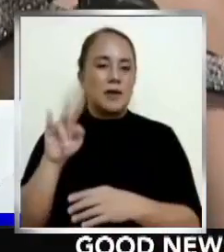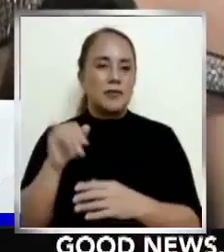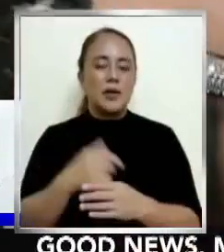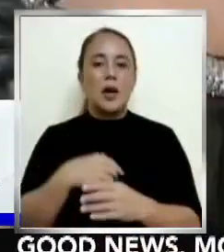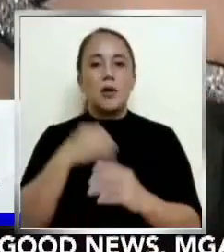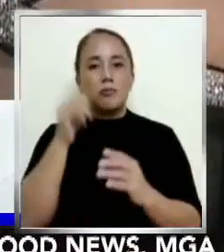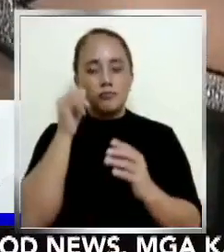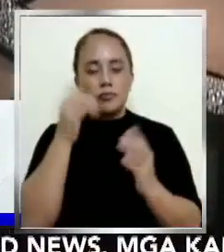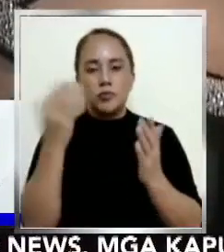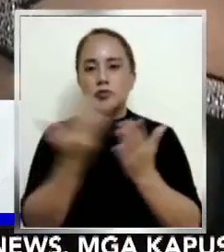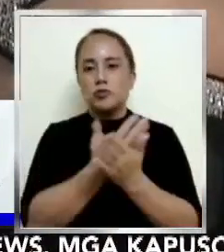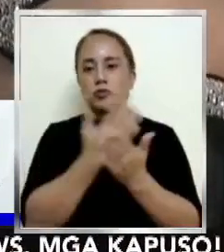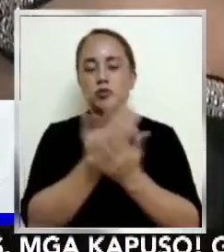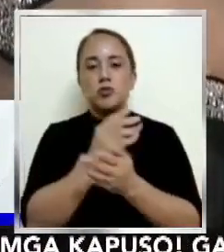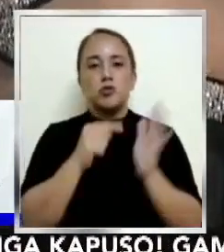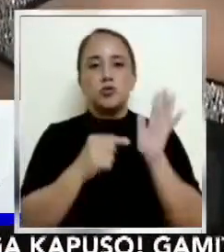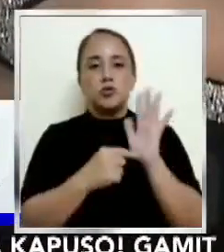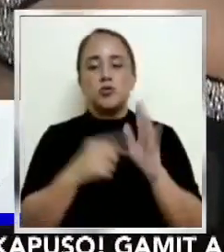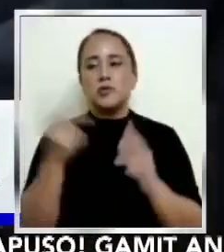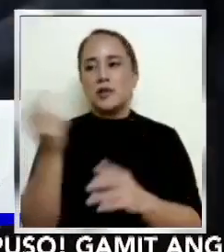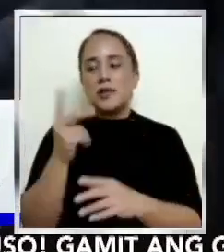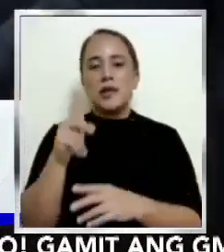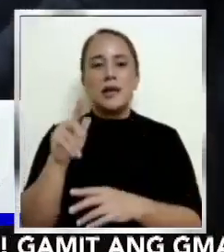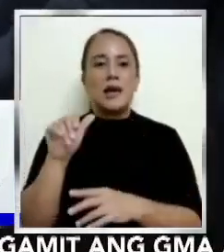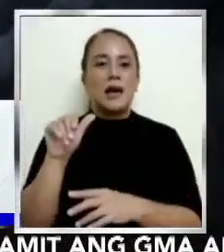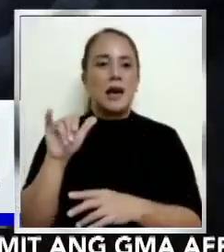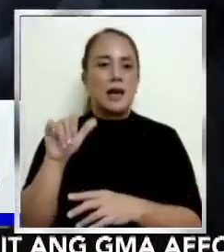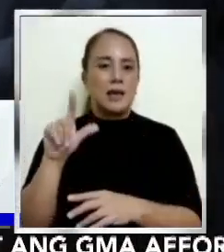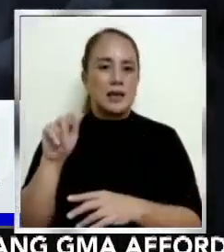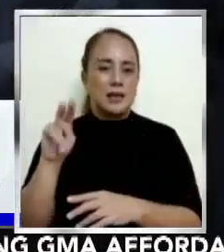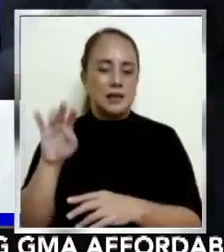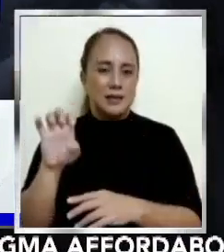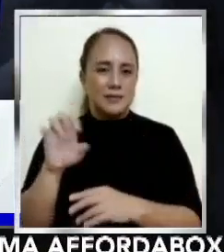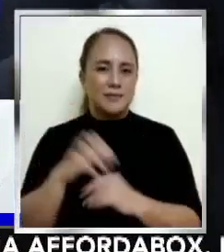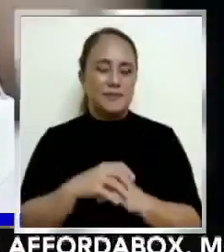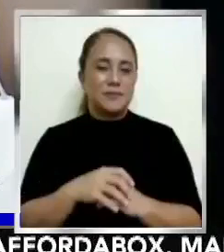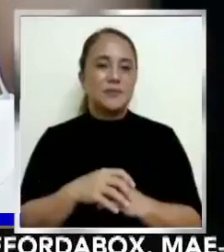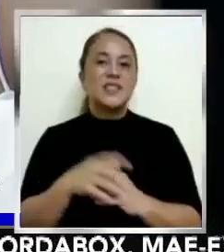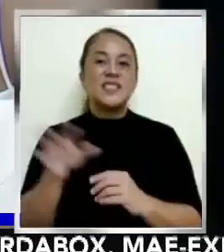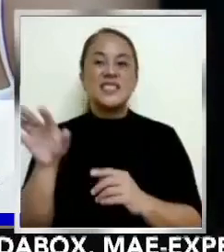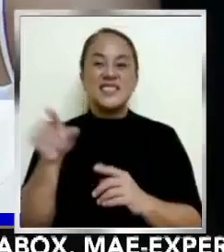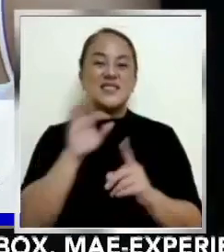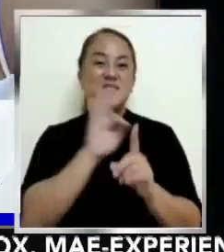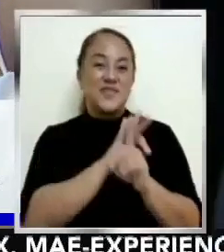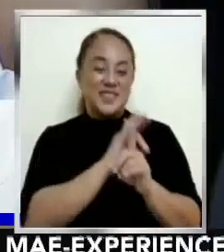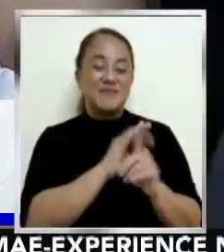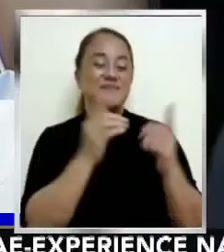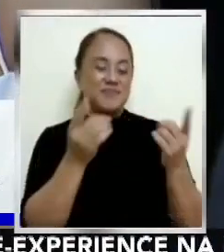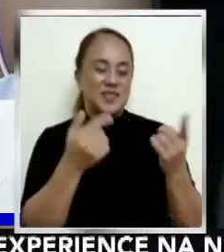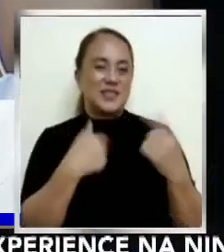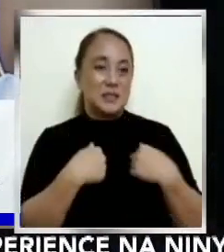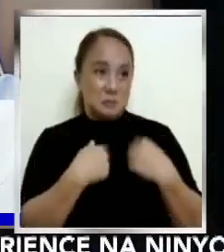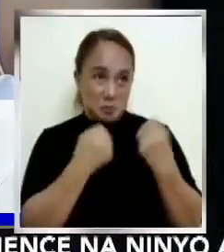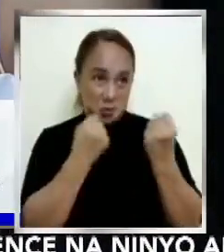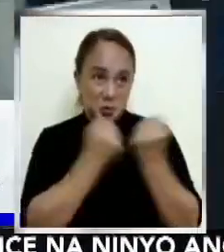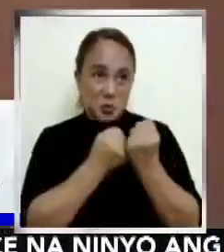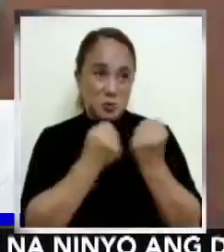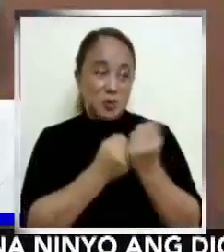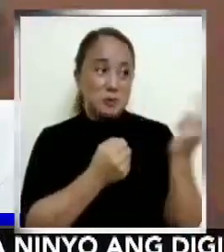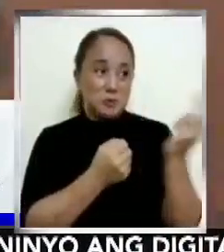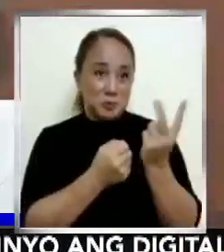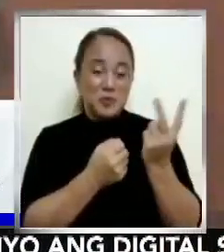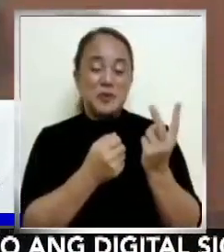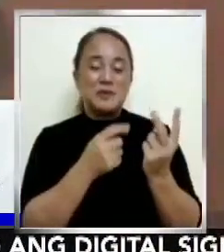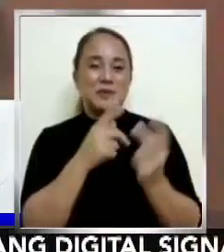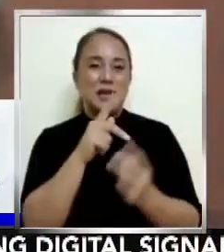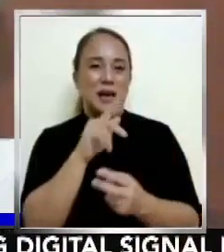series nila ni Kailin Alcantara. Bilang fan ni Mavy, boto ba si Africa kay Kailin? Kung